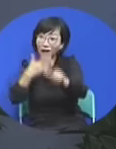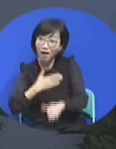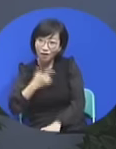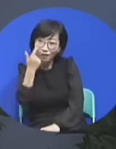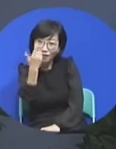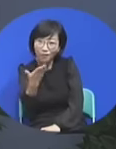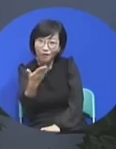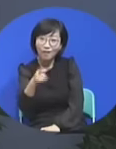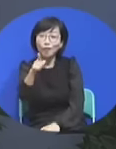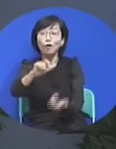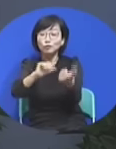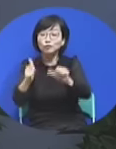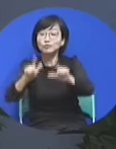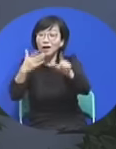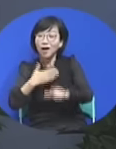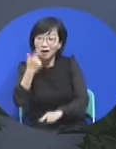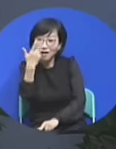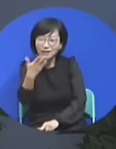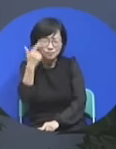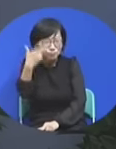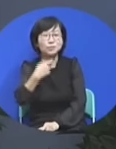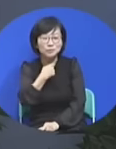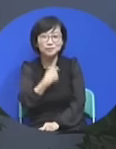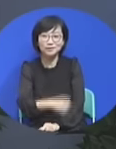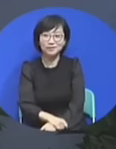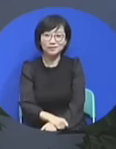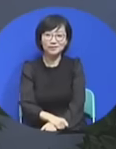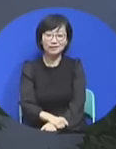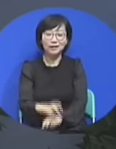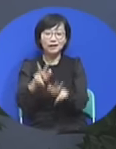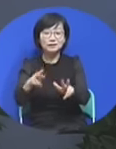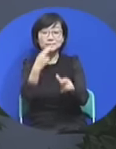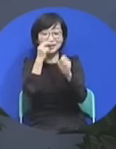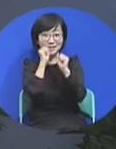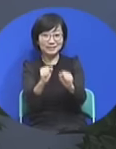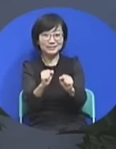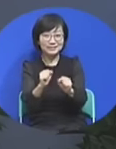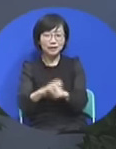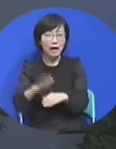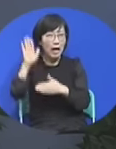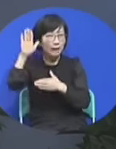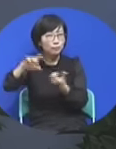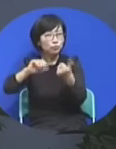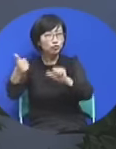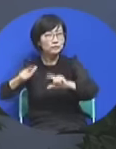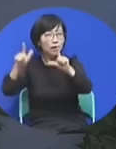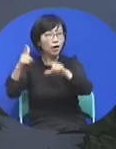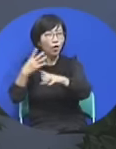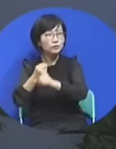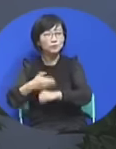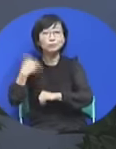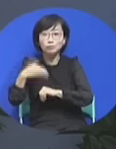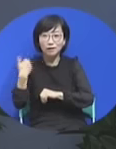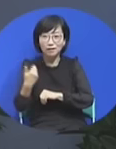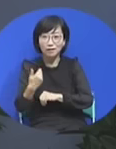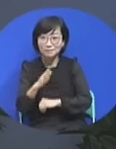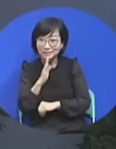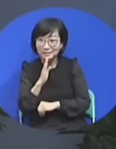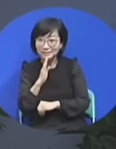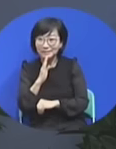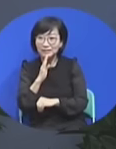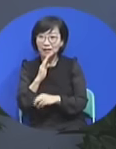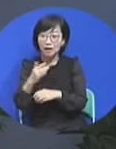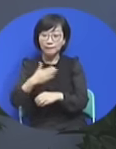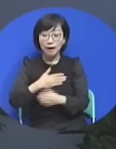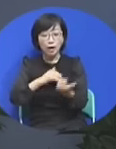die? 모르지. You don't know. 몰라요. People don't 아직 know. 안 죽었는데. Because we haven't died yet. 그걸 아시는 분이 하나님이야. The one who knows